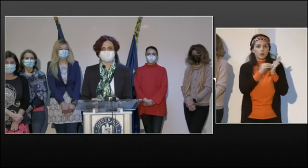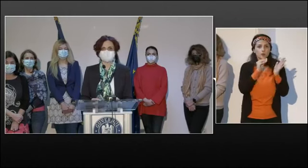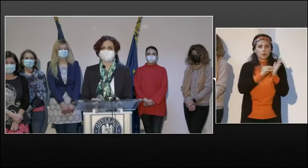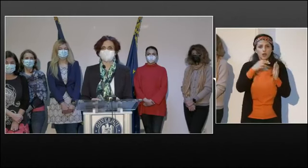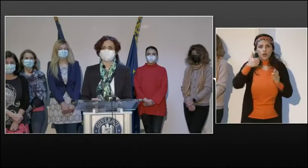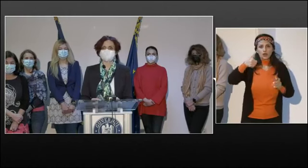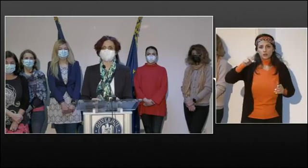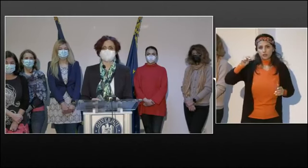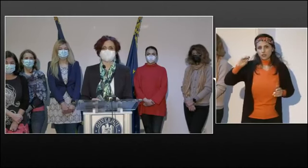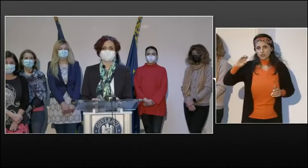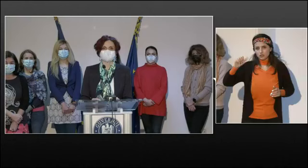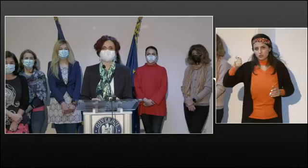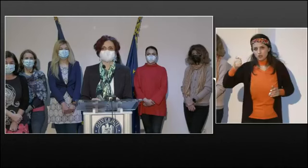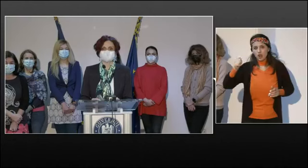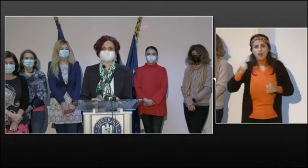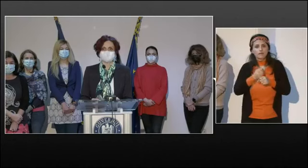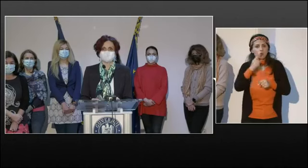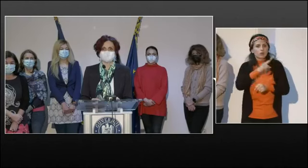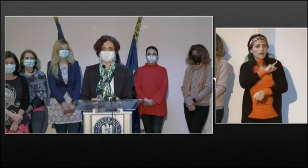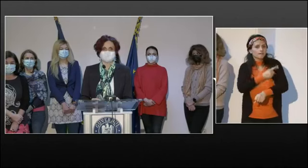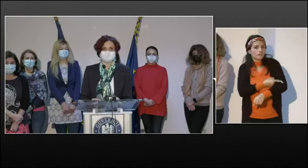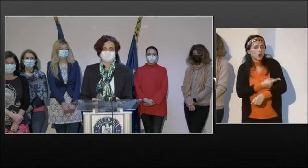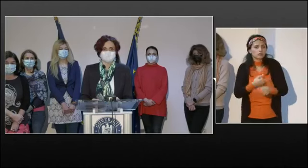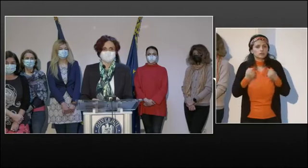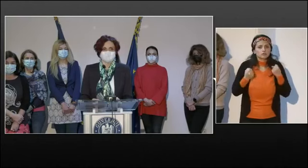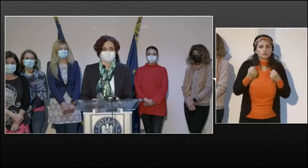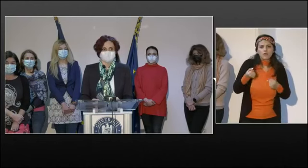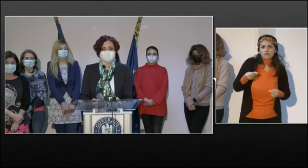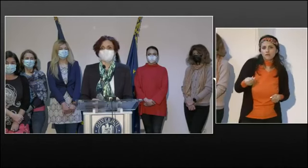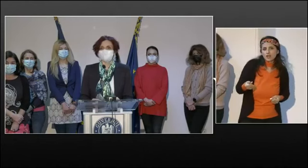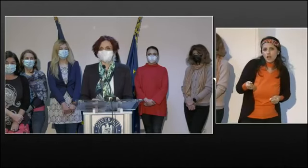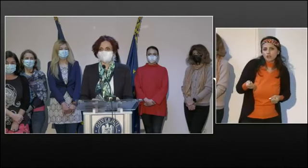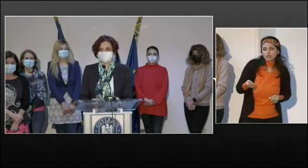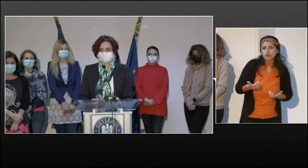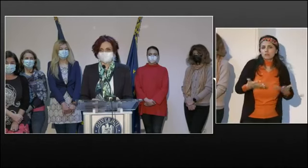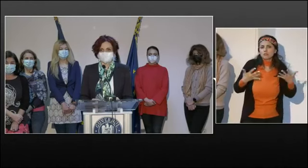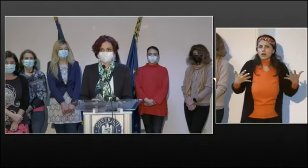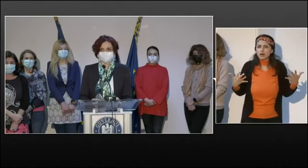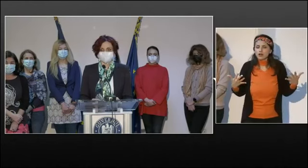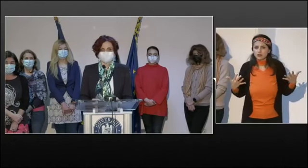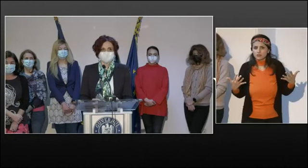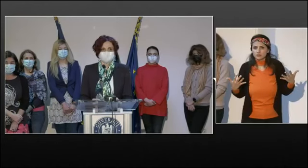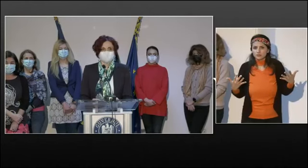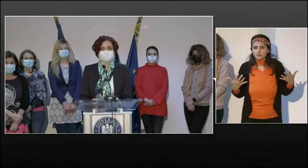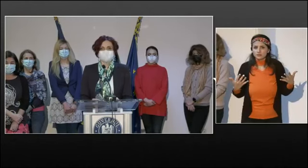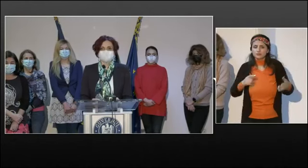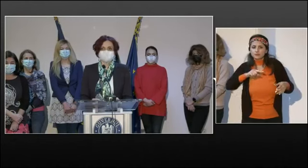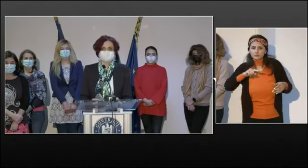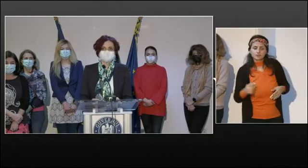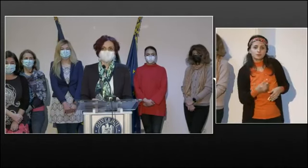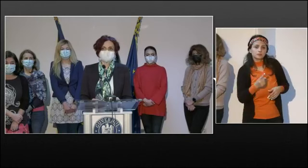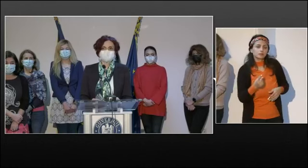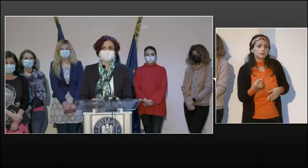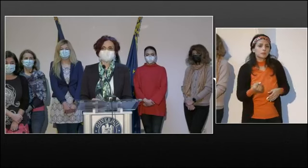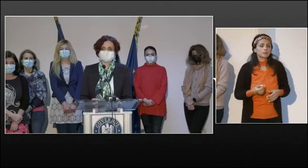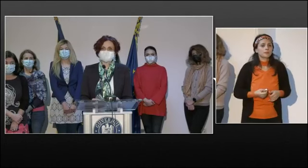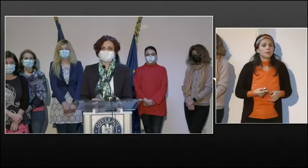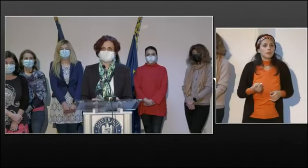ne de pe De ce a făcut un efort financiar enorm de mare prin